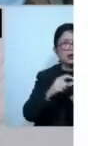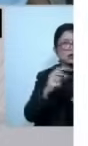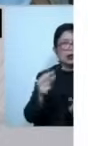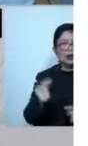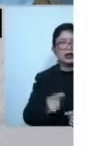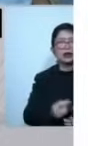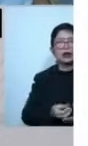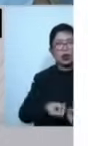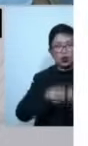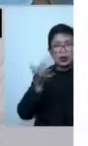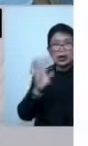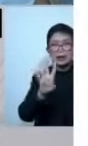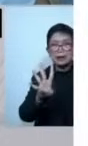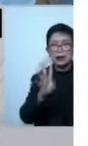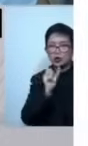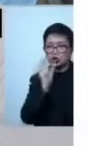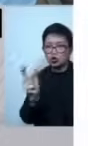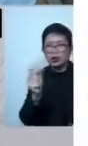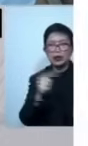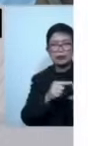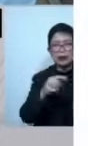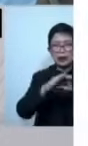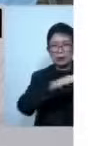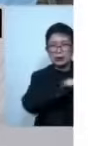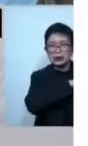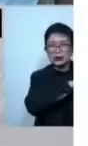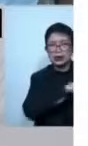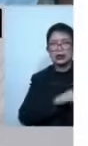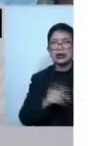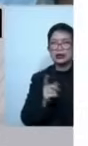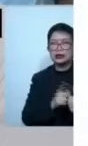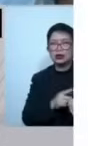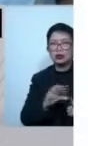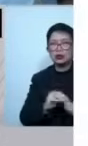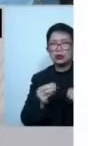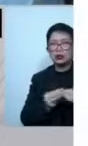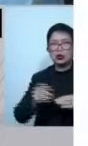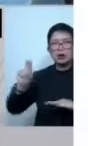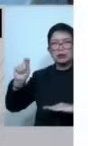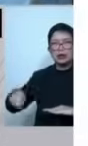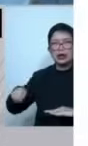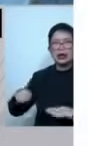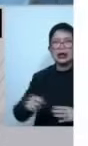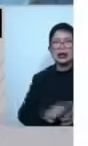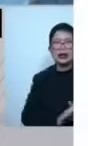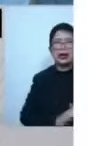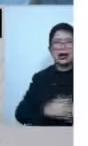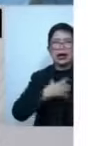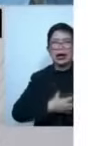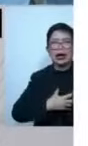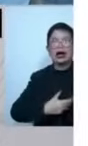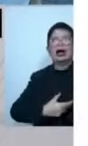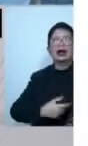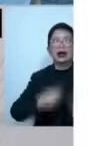Pak Prabowo gak jauh beda. Kalaupun posisinya sekarang berbeda sangat jauh dari posisi